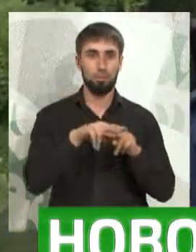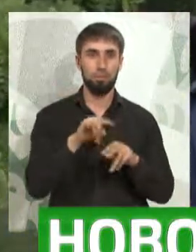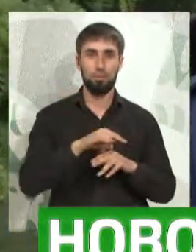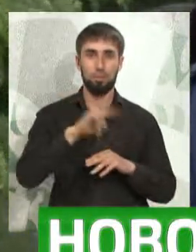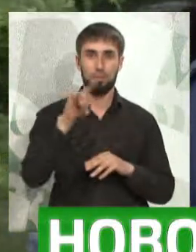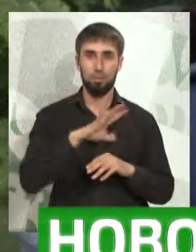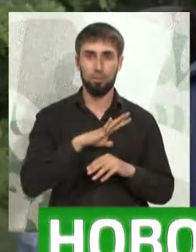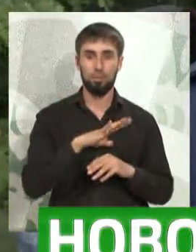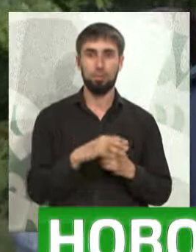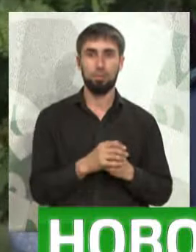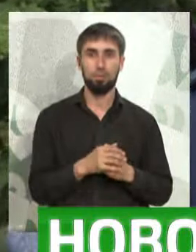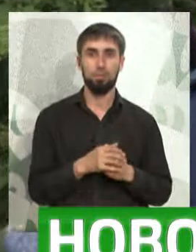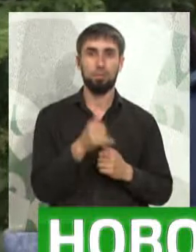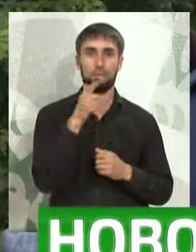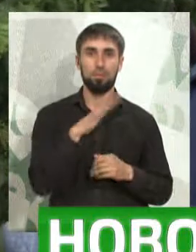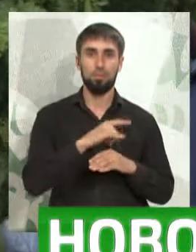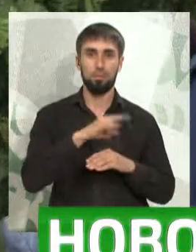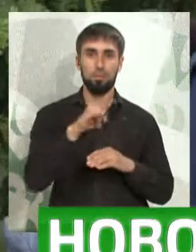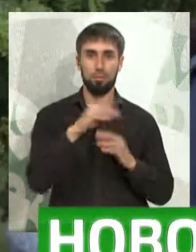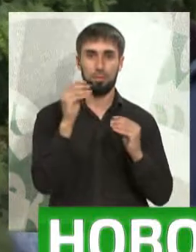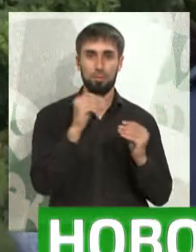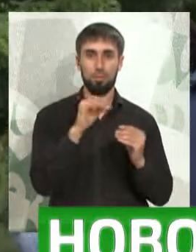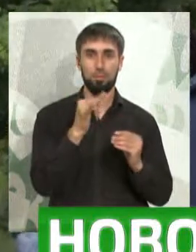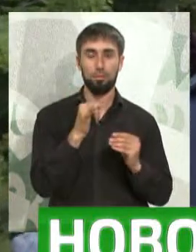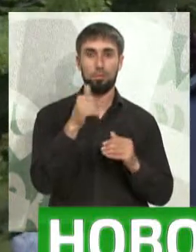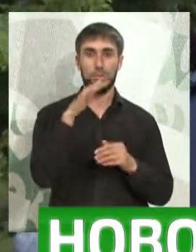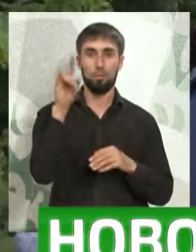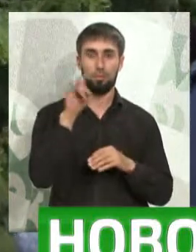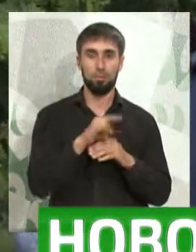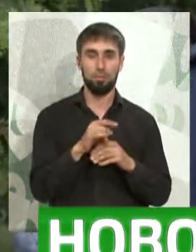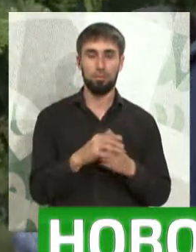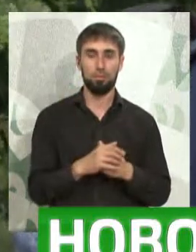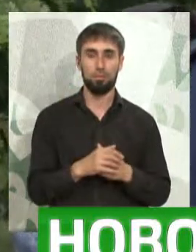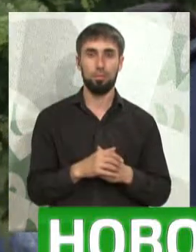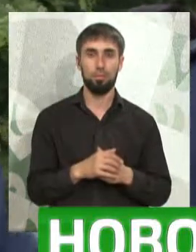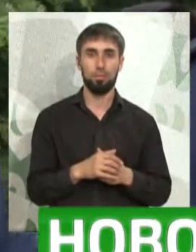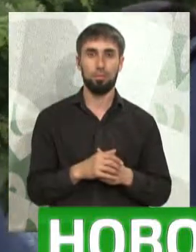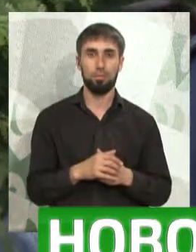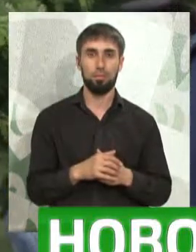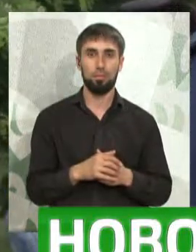полетах, когда были ночные полеты, при посадке самолета.